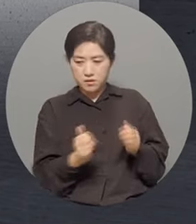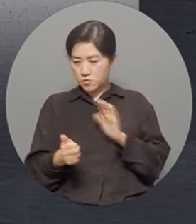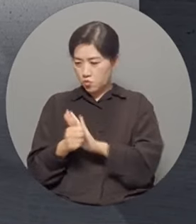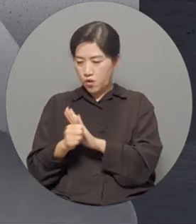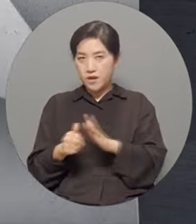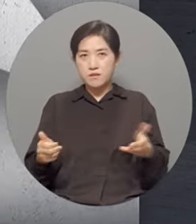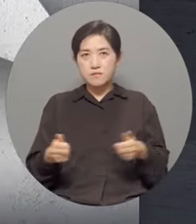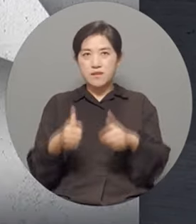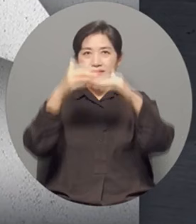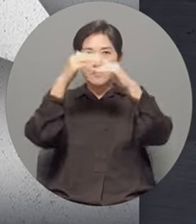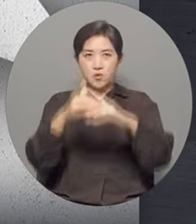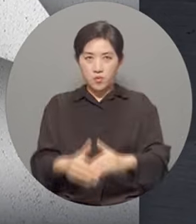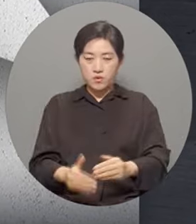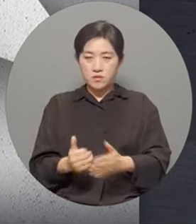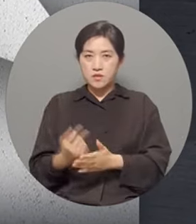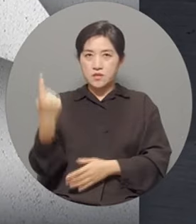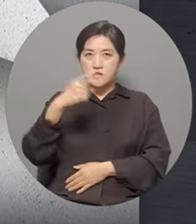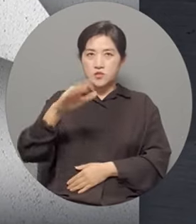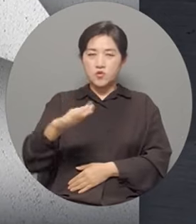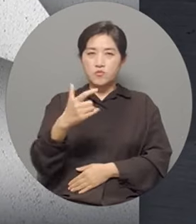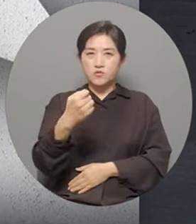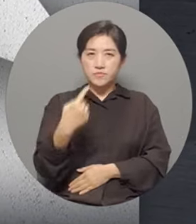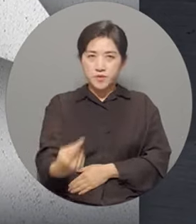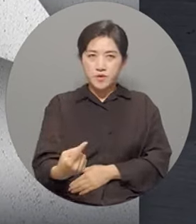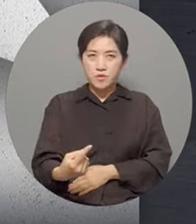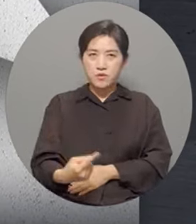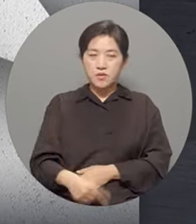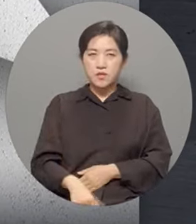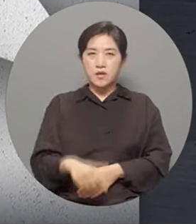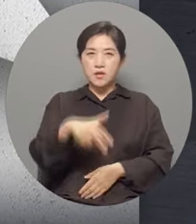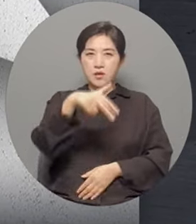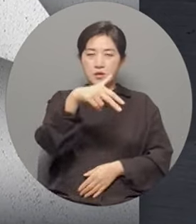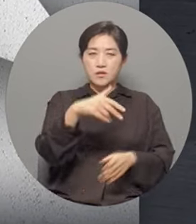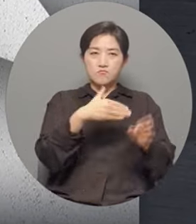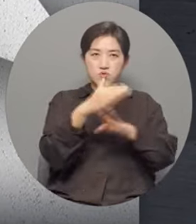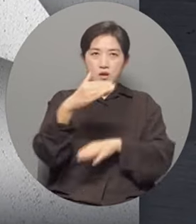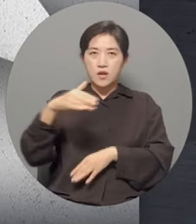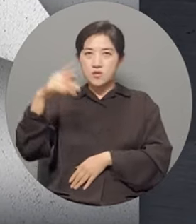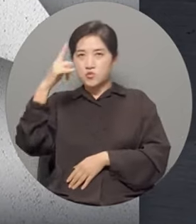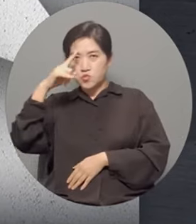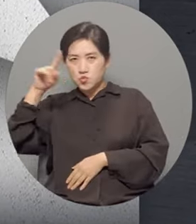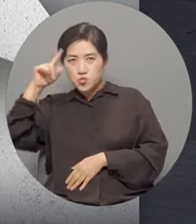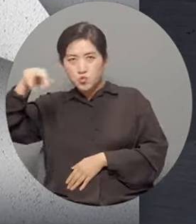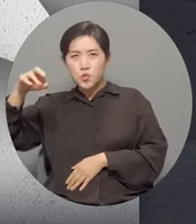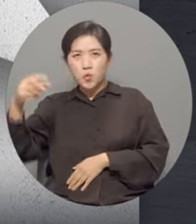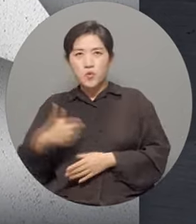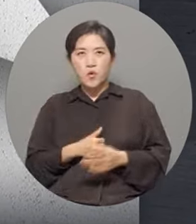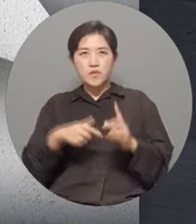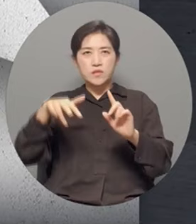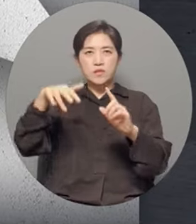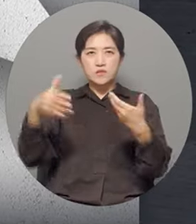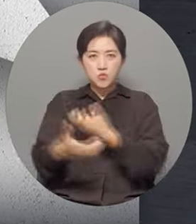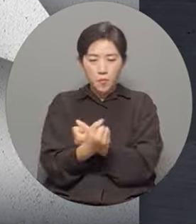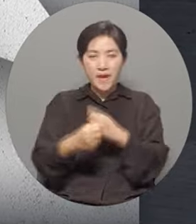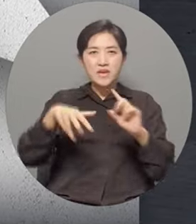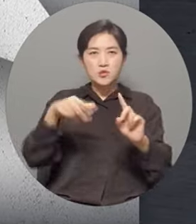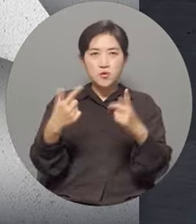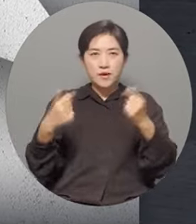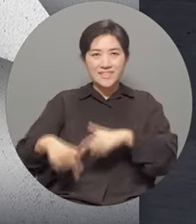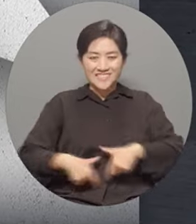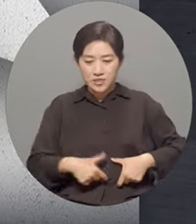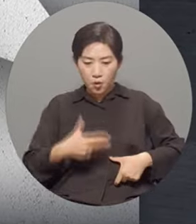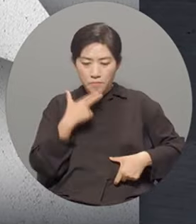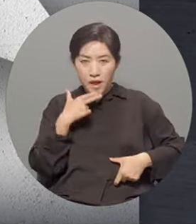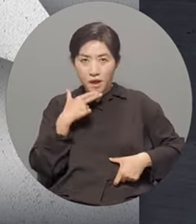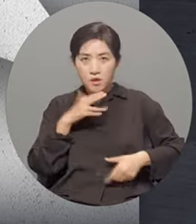내용입니다. 지난 1961년 조소동맹조약 1조와 거의 동일한 내용으로 지체 없이 돕는다는